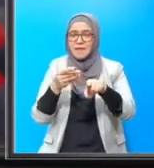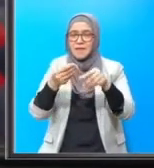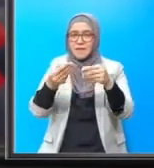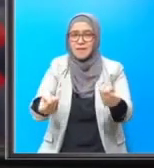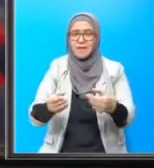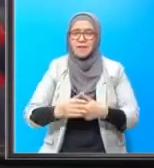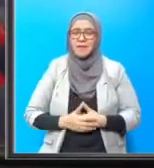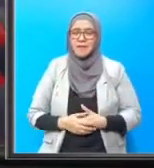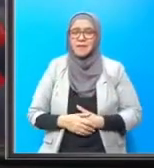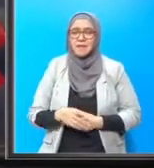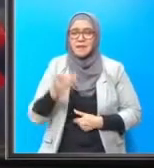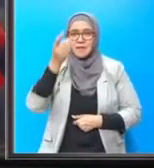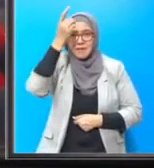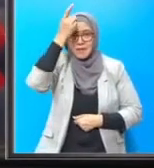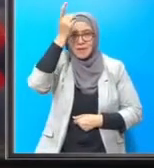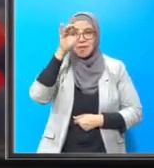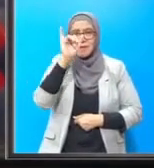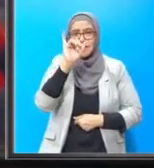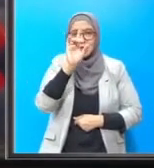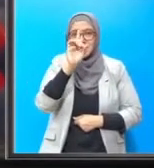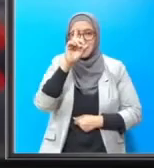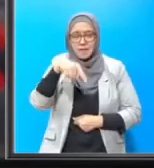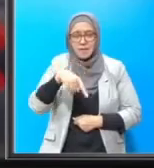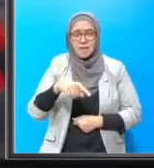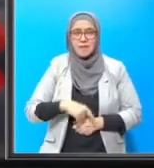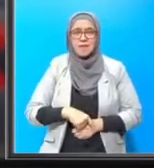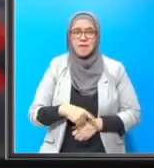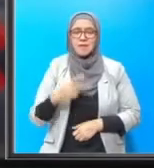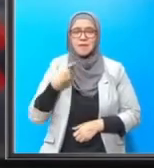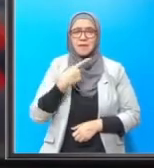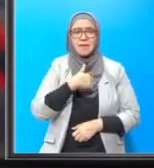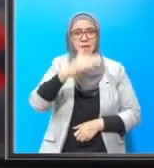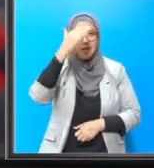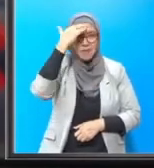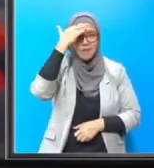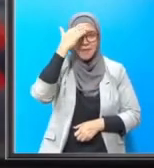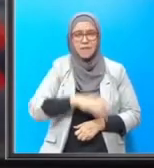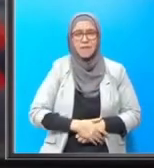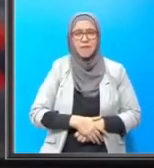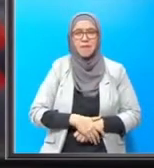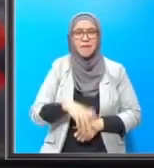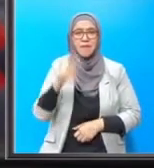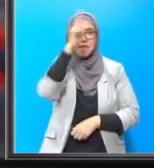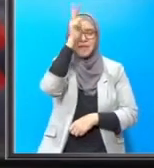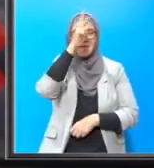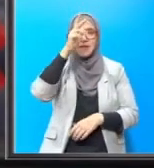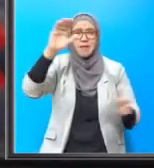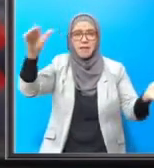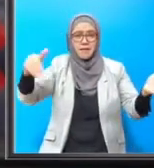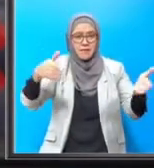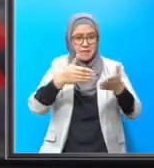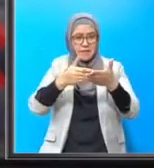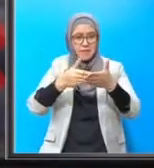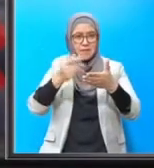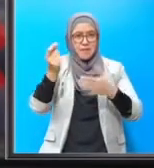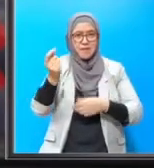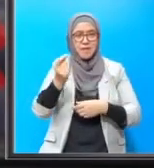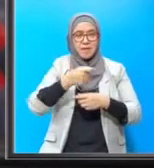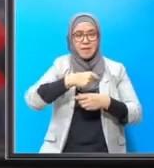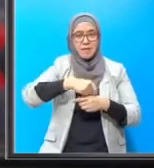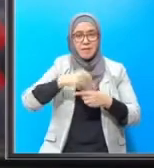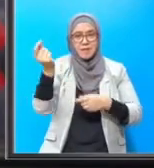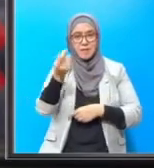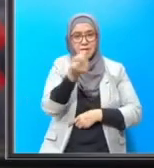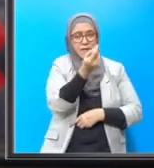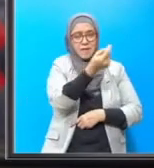dan betul sepertimana yang kita maklum bahwa kerajaan telah memperkenalkan tulisan Jawi dalam mata pelajaran bahasa Melayu di